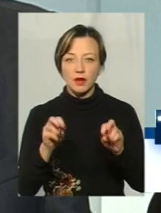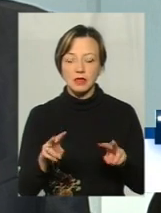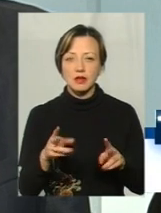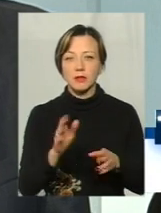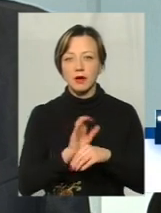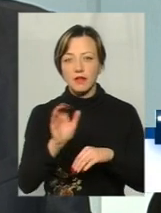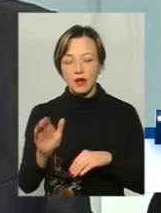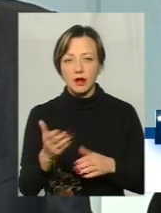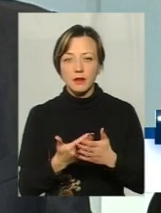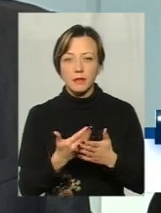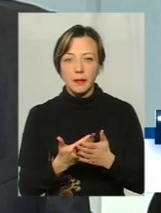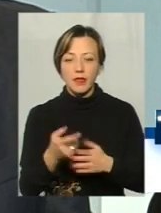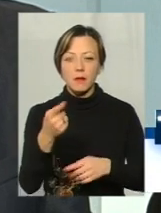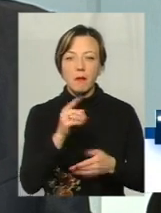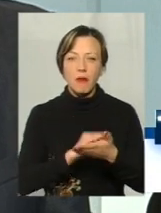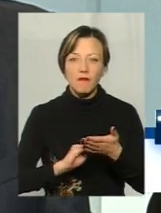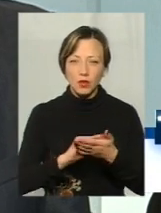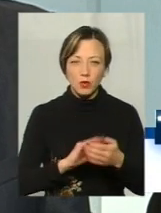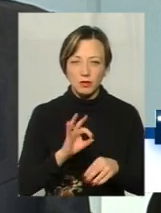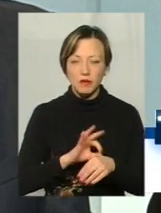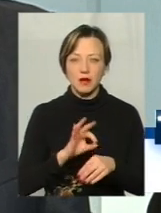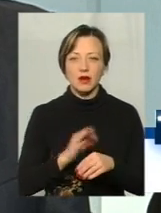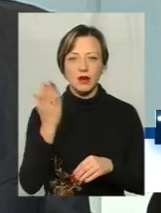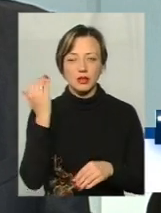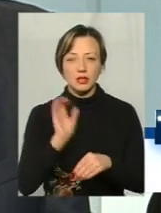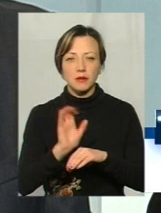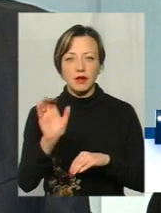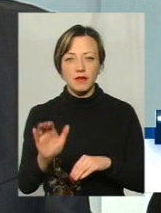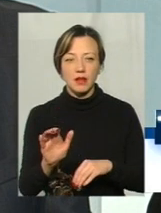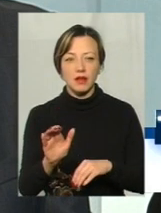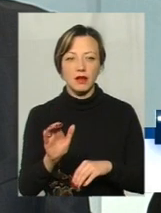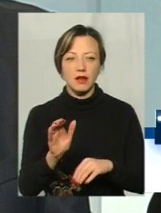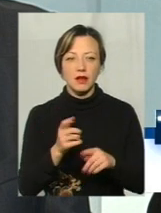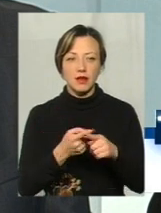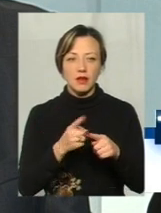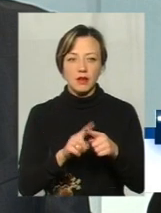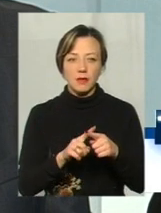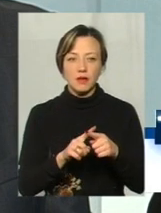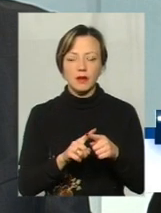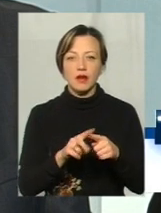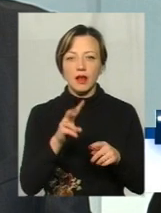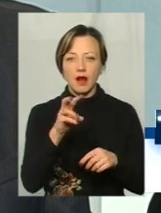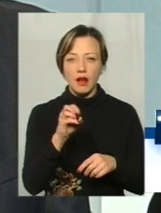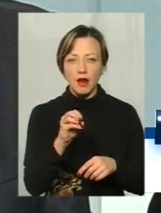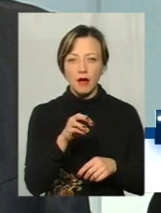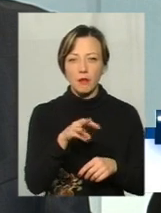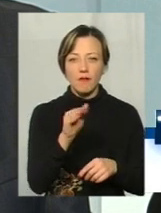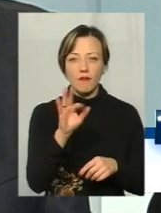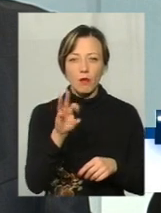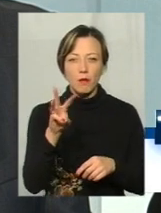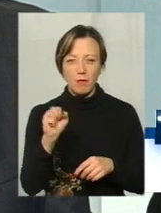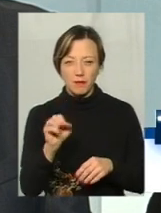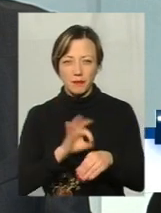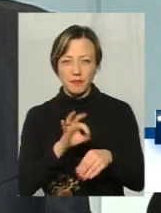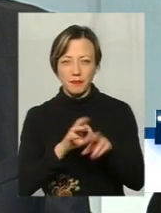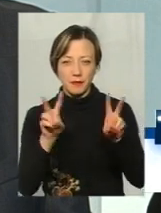раньше направляли рецидивы. Раньше мы направляли неходжкинские лимфомы, направляли раньше лечиться в Ахмадет.